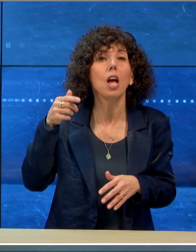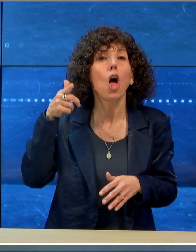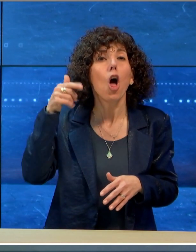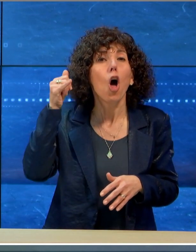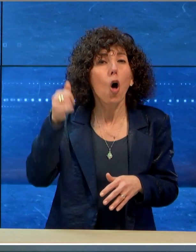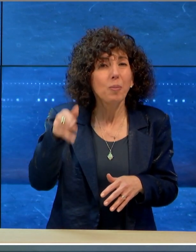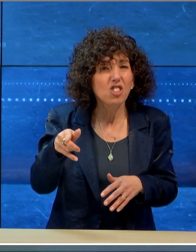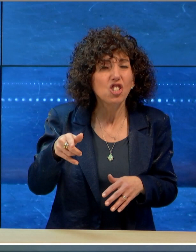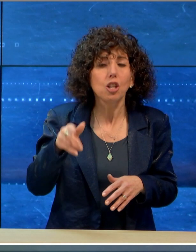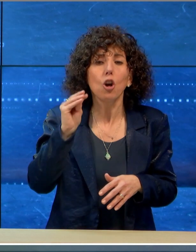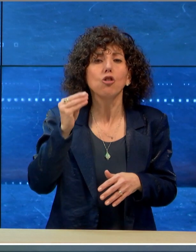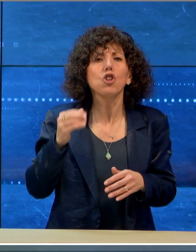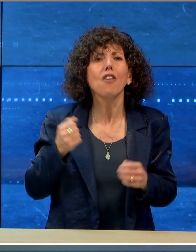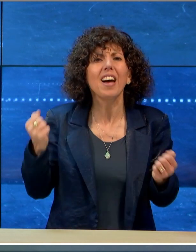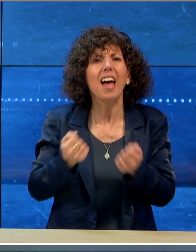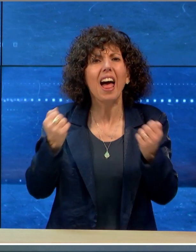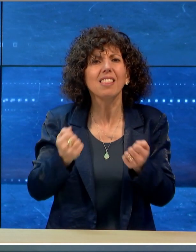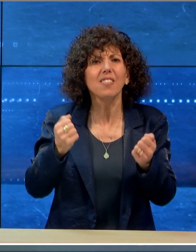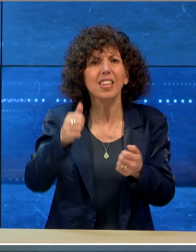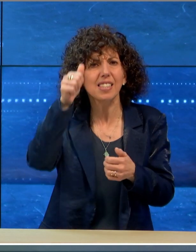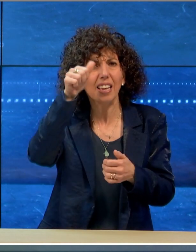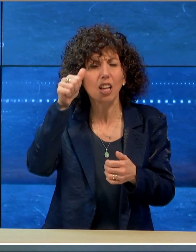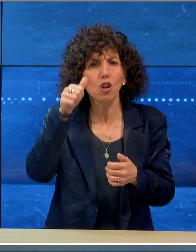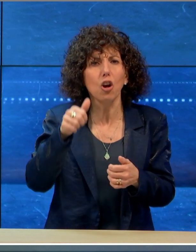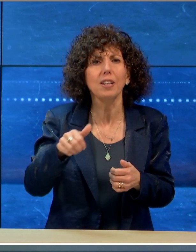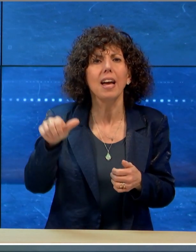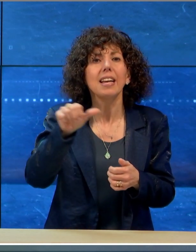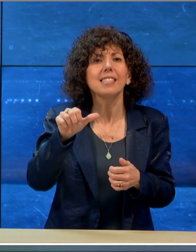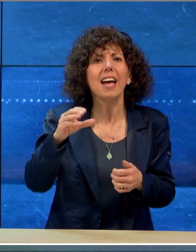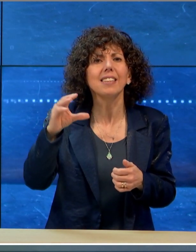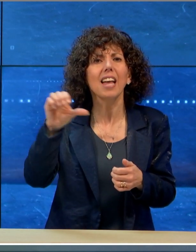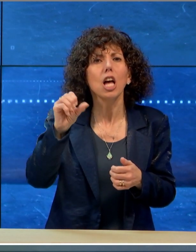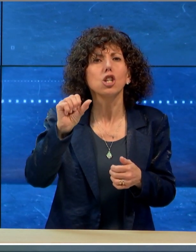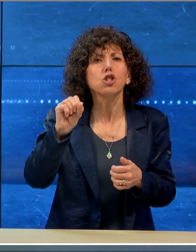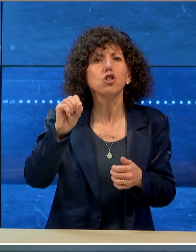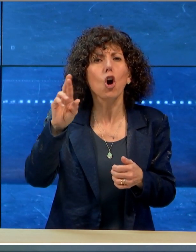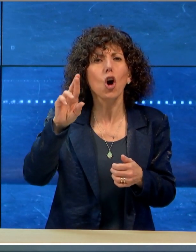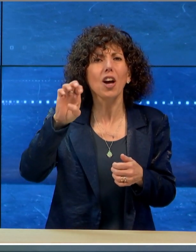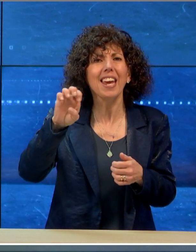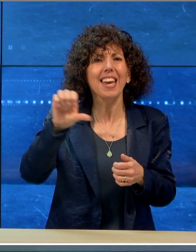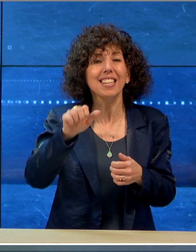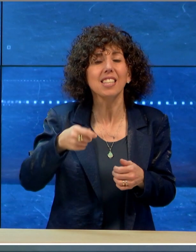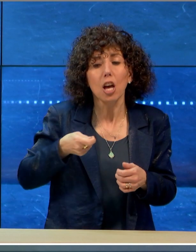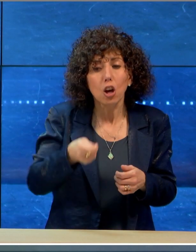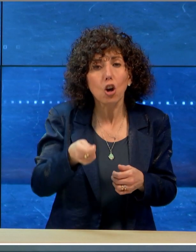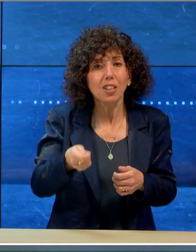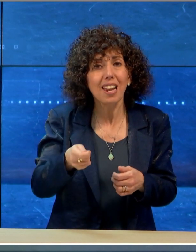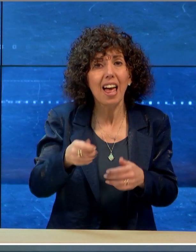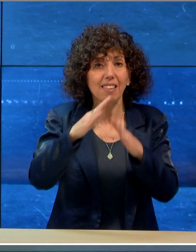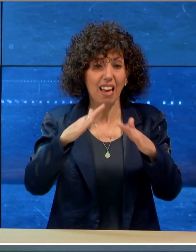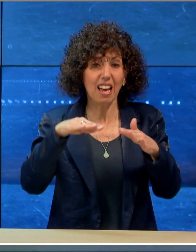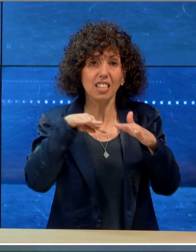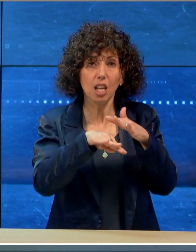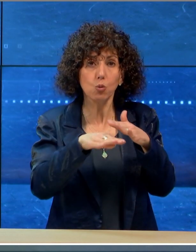giovane attivista Cattolica Santa scorese uccisa coltellate sotto casa a Palo del